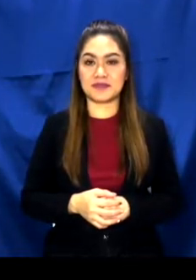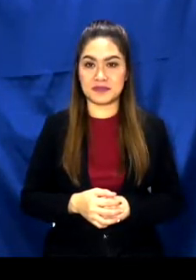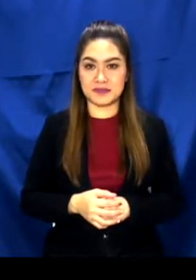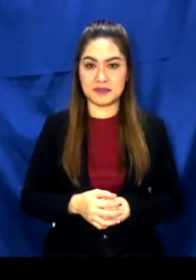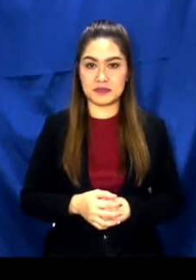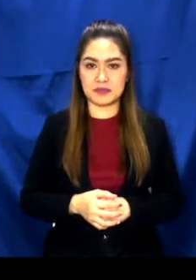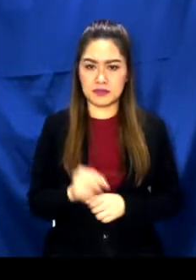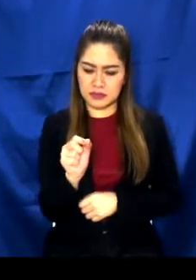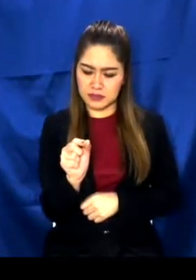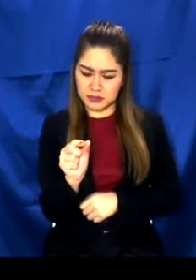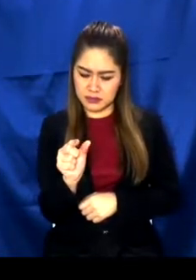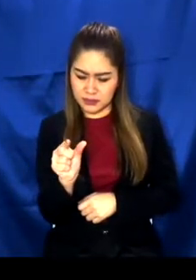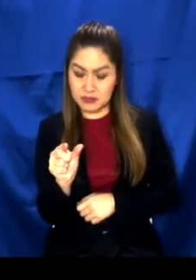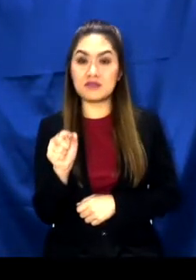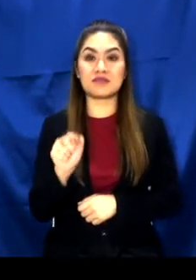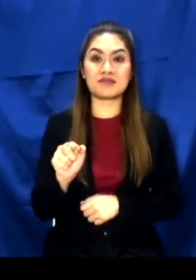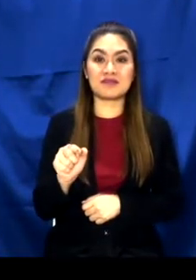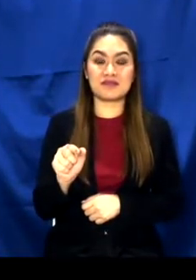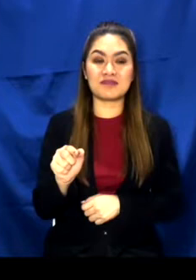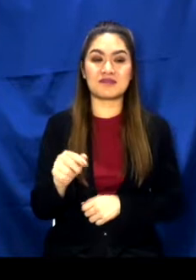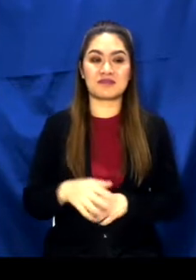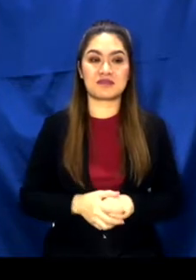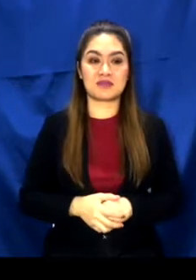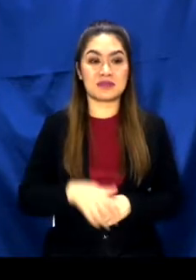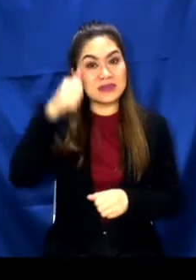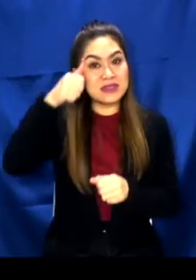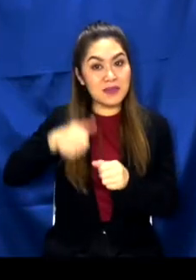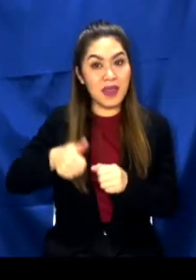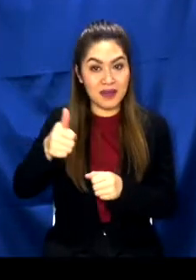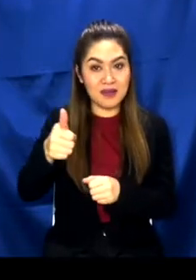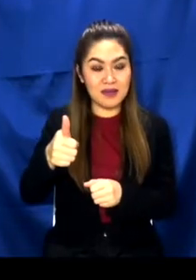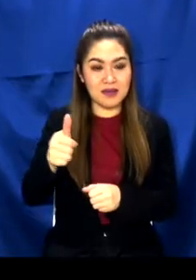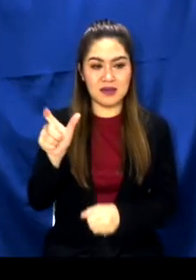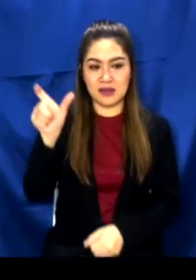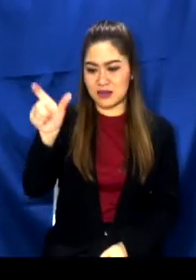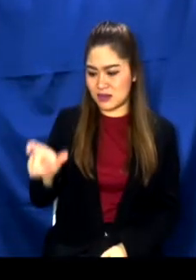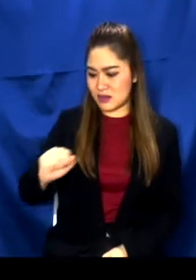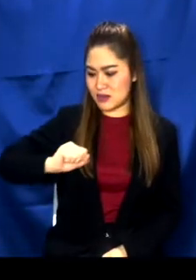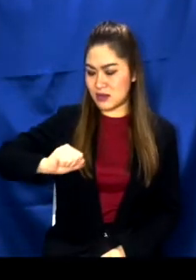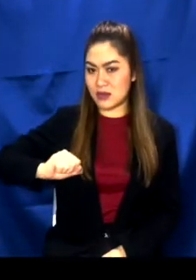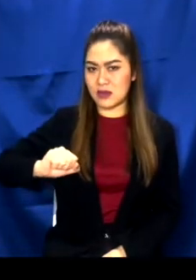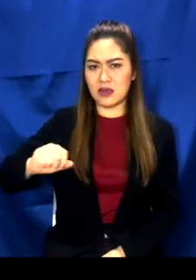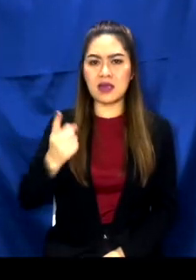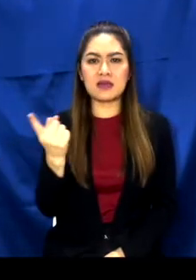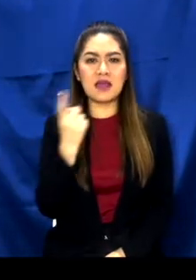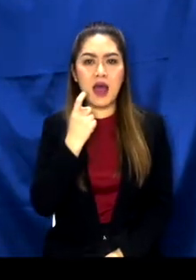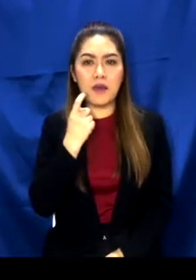พอเพิ่มใหญ่ขึ้นปุ๊บนะคะตรงเนี้ยจำได้ไหมคะที่ครูบอกว่าตรงเนี้ยมันจะทำให้โค้